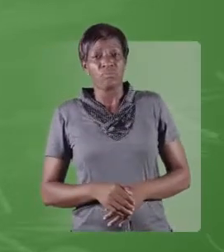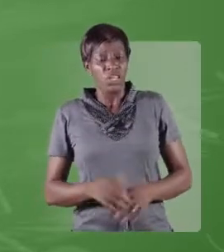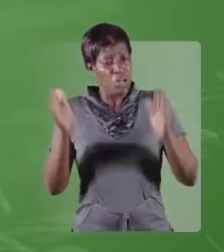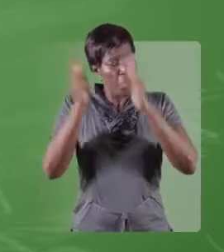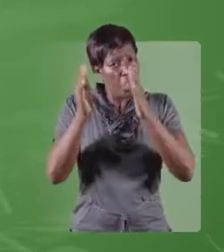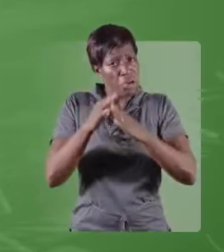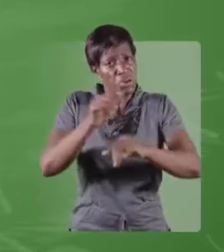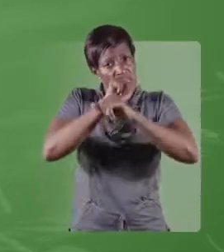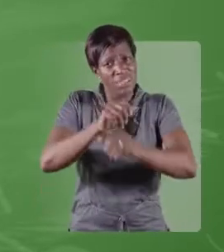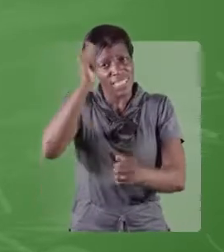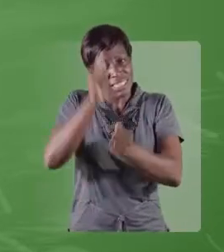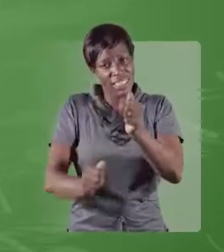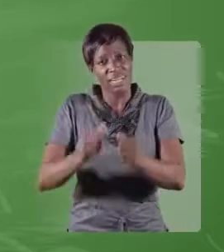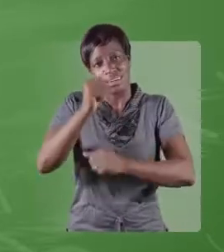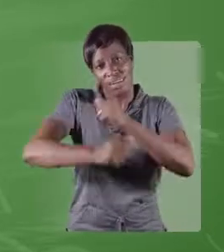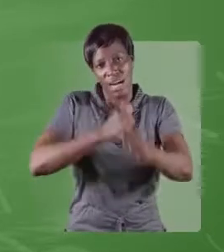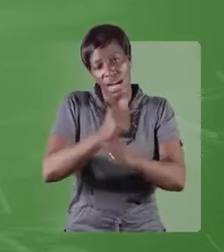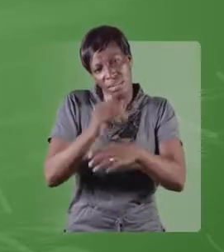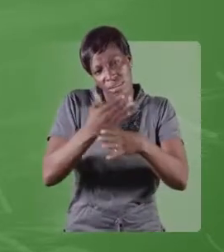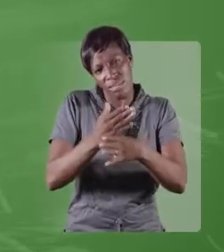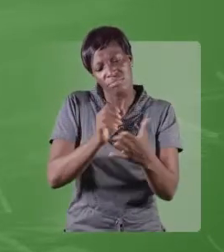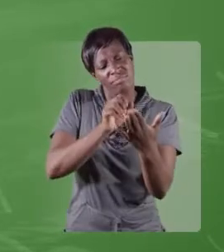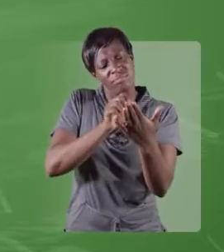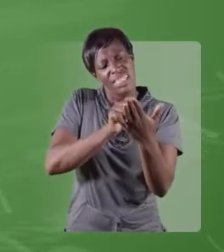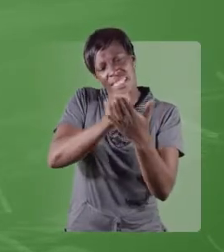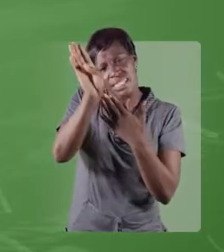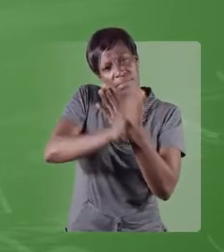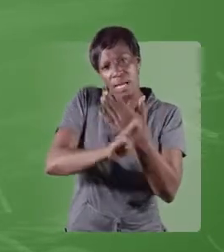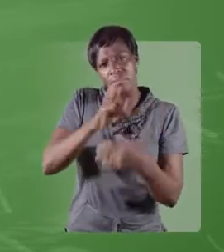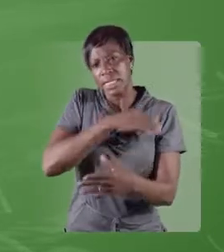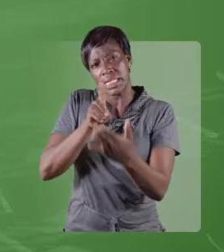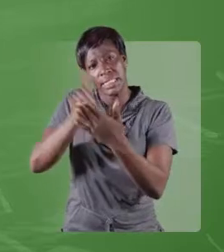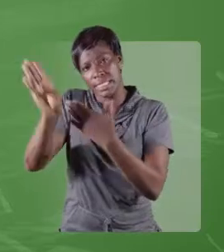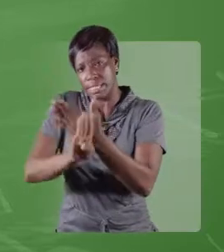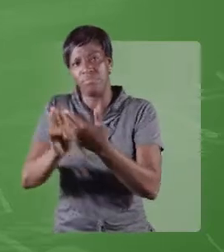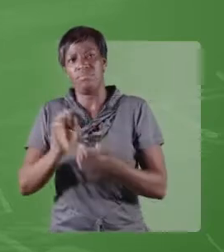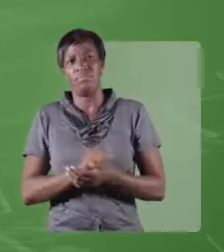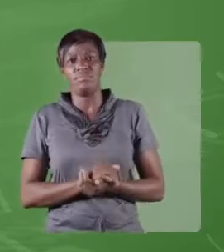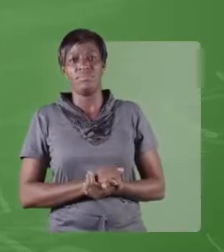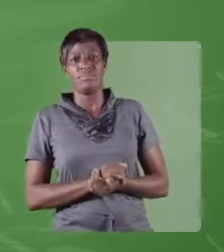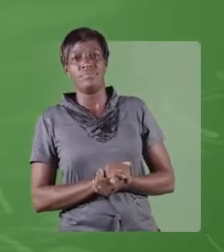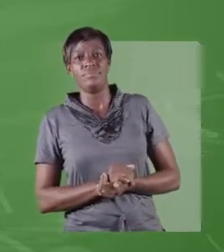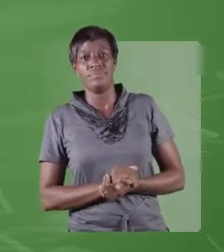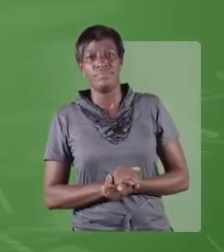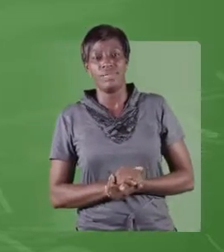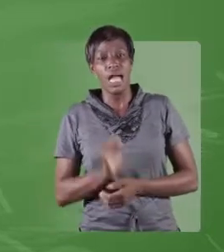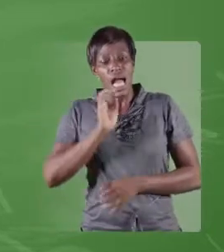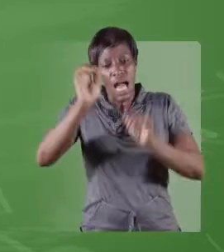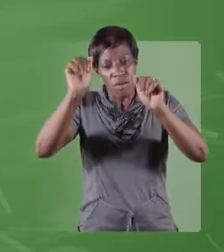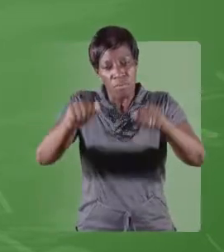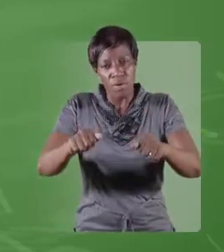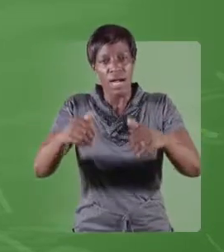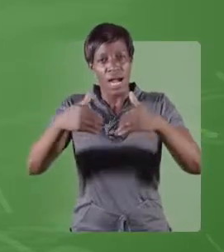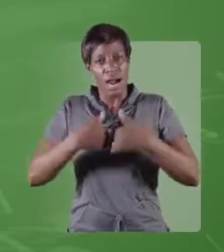année entre septembre et décembre. Mais elle peut aussi